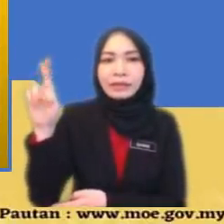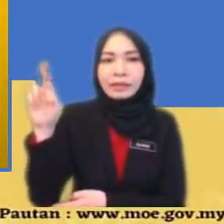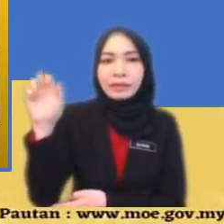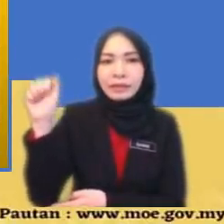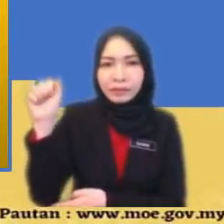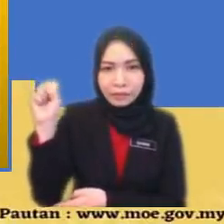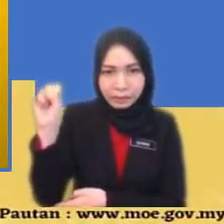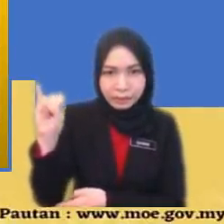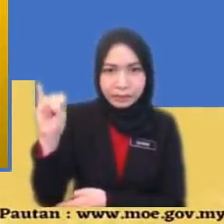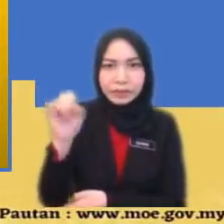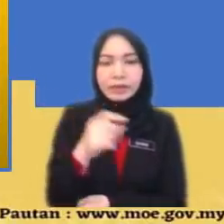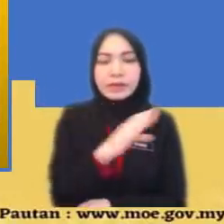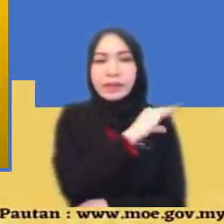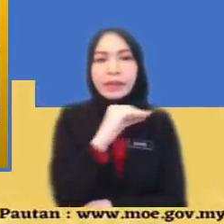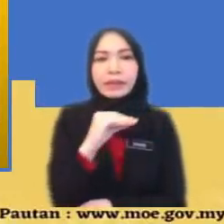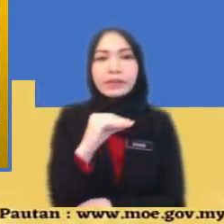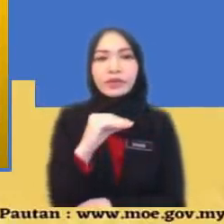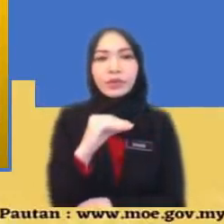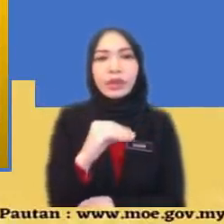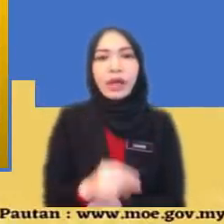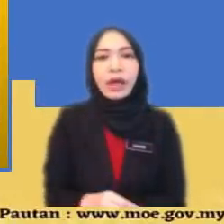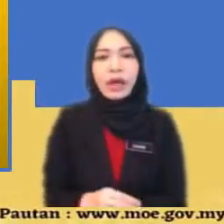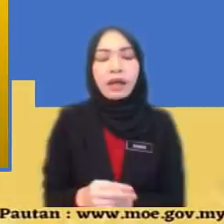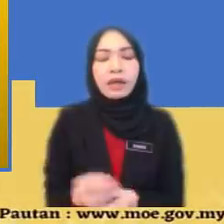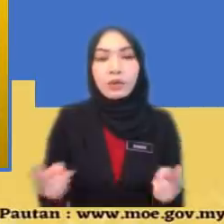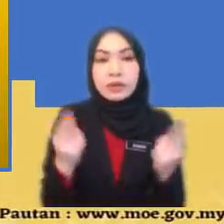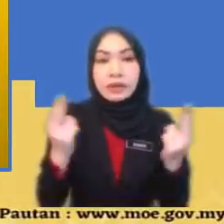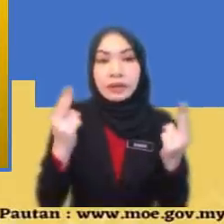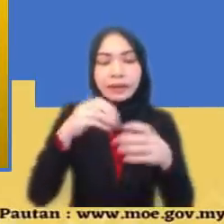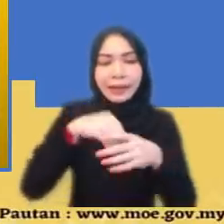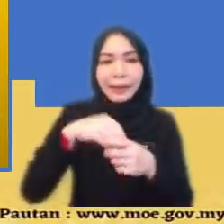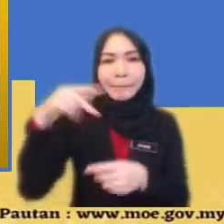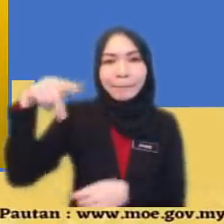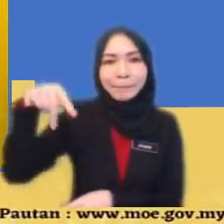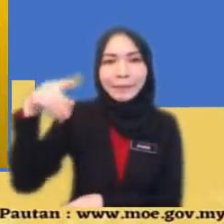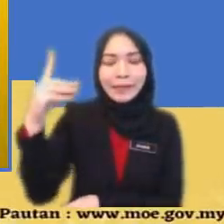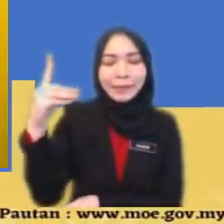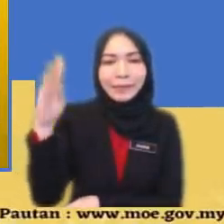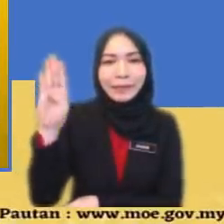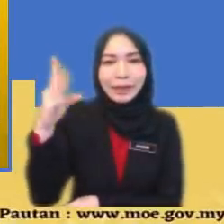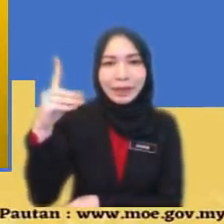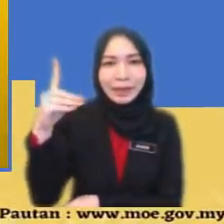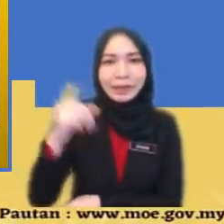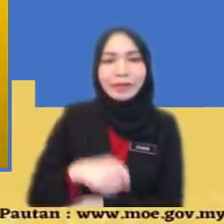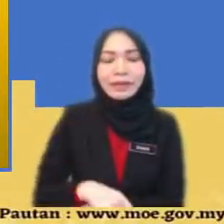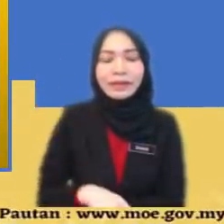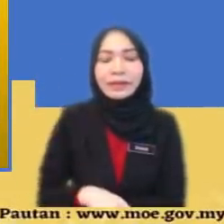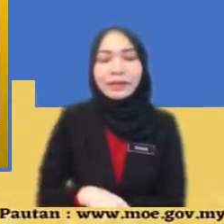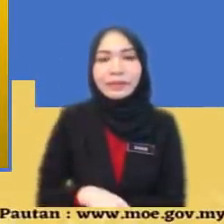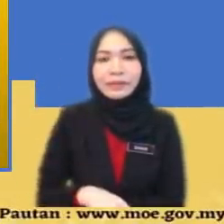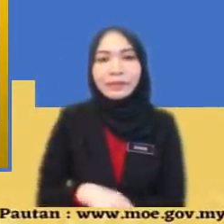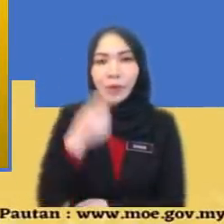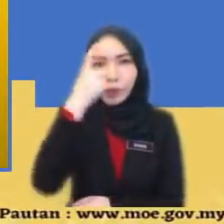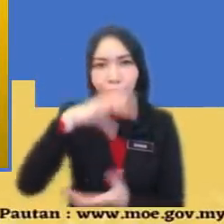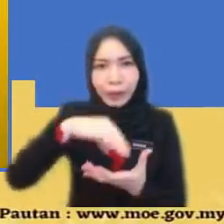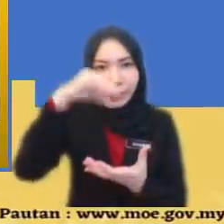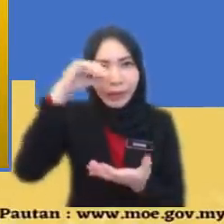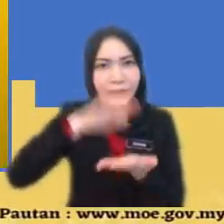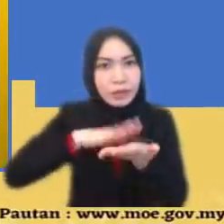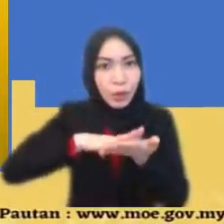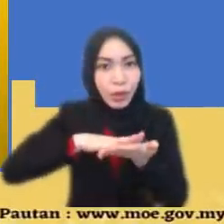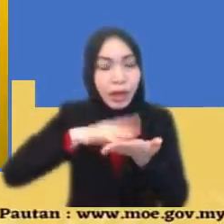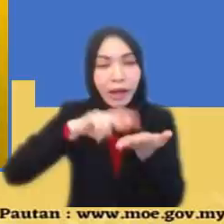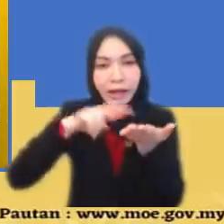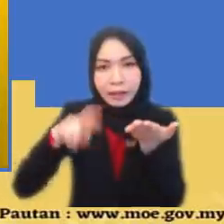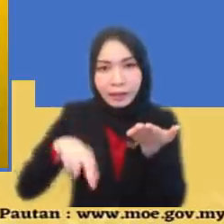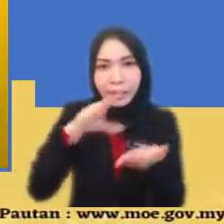menyediakan sebuah platform repository bahan sokongan bagi pengukuhan dan pengayaan bagi sekolah rendah dan juga sekolah